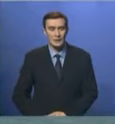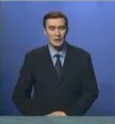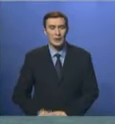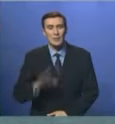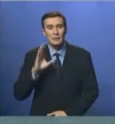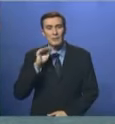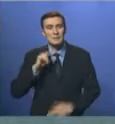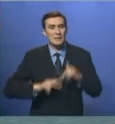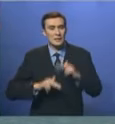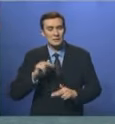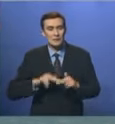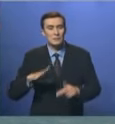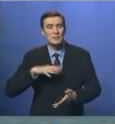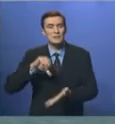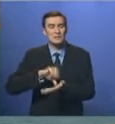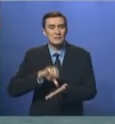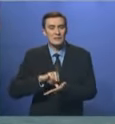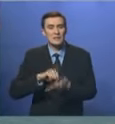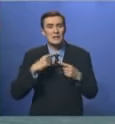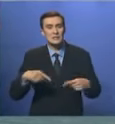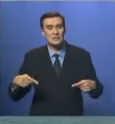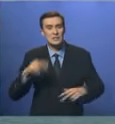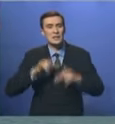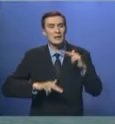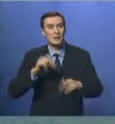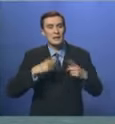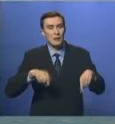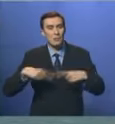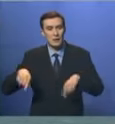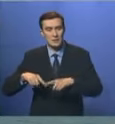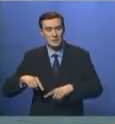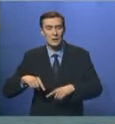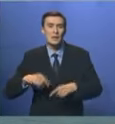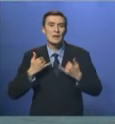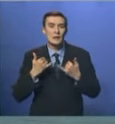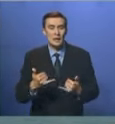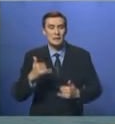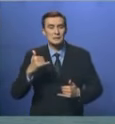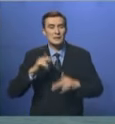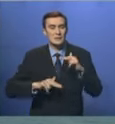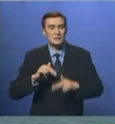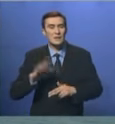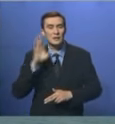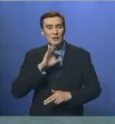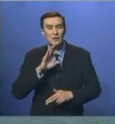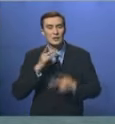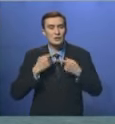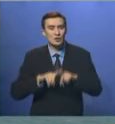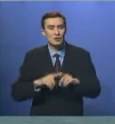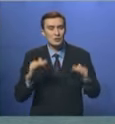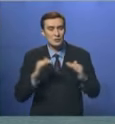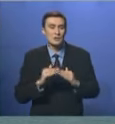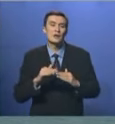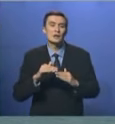При строительстве задействованы строительные компании различные для строительства гидротехнических сооружений, для самого